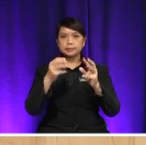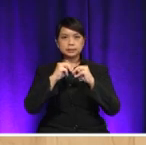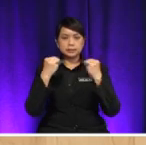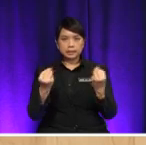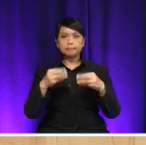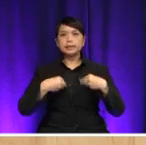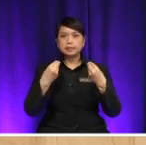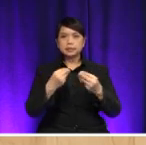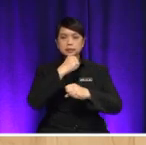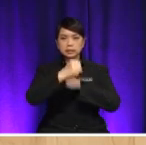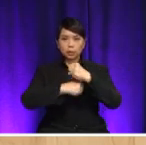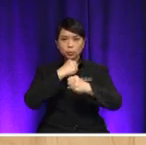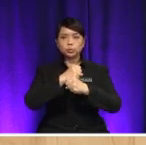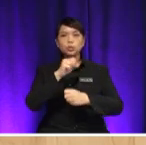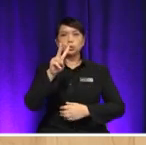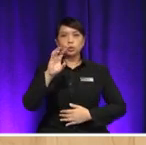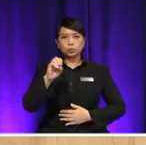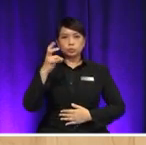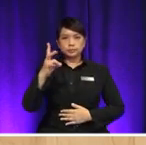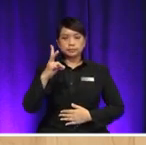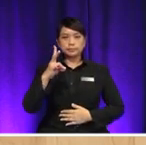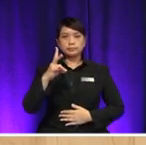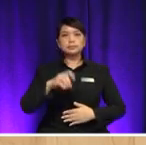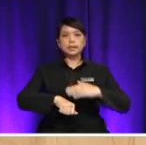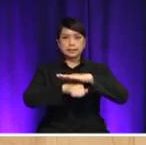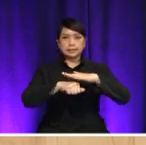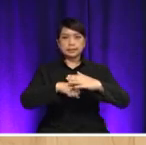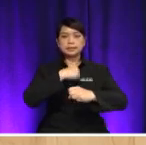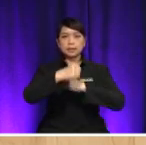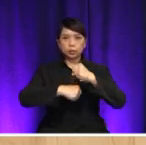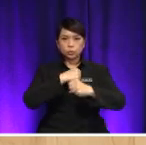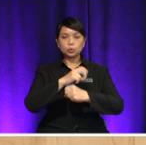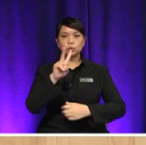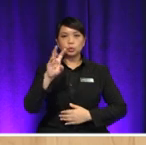tahun 2017 berasaskan tahun 2015